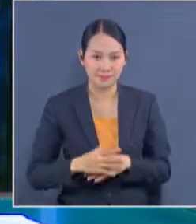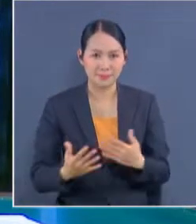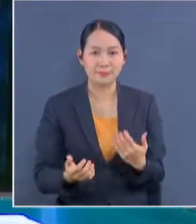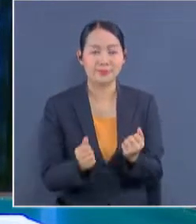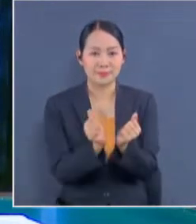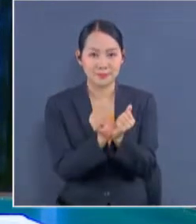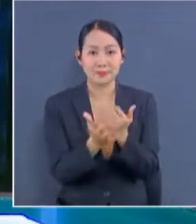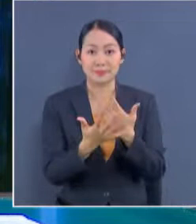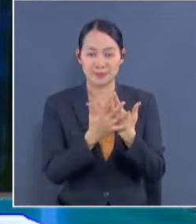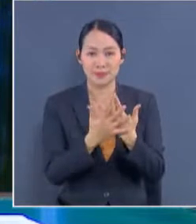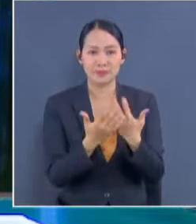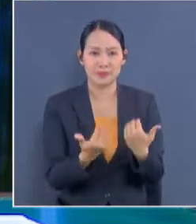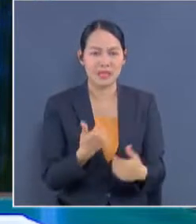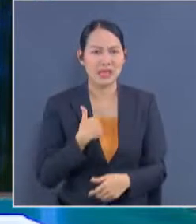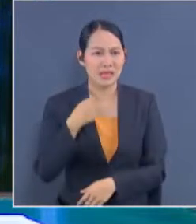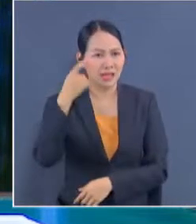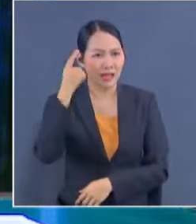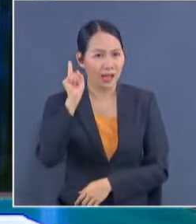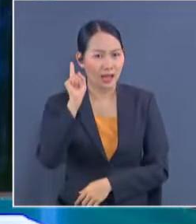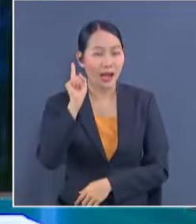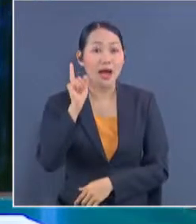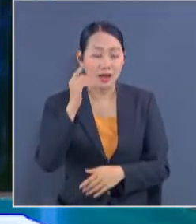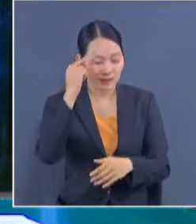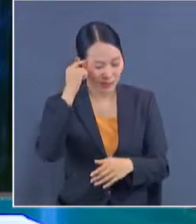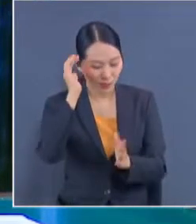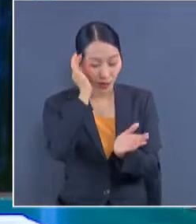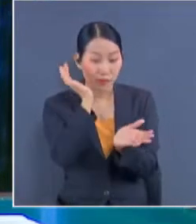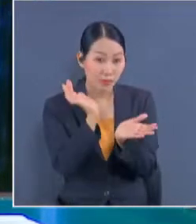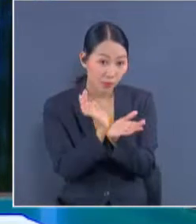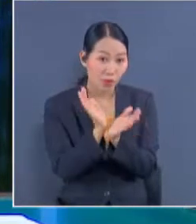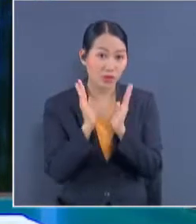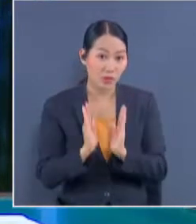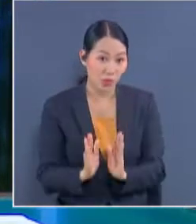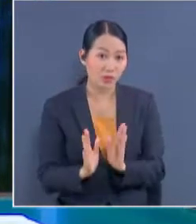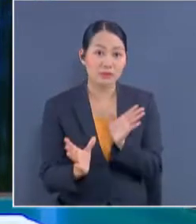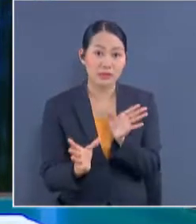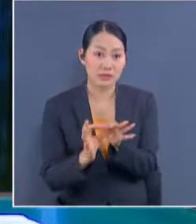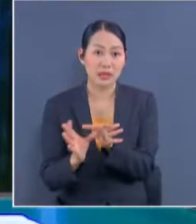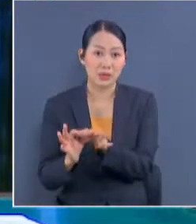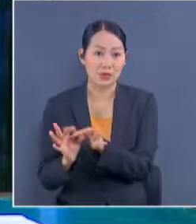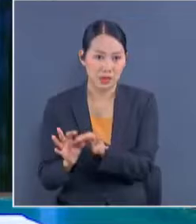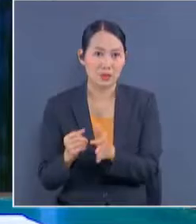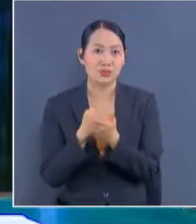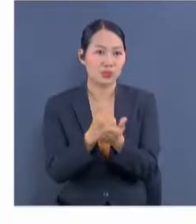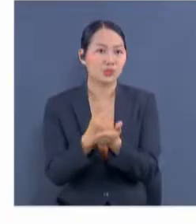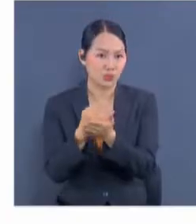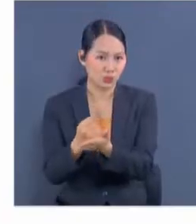วกับนายตู้ห่าวว่าจะมีเจ้าหน้าที่จะมีตำรวจเข้าไปมีส่วนเกี่ยวข้องไปมีเอี่ยวในการช่วยเหลือด้วย